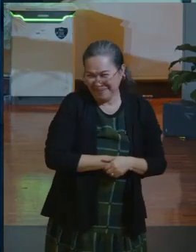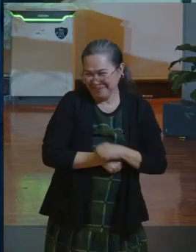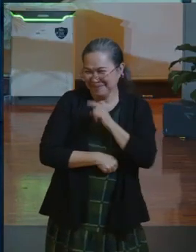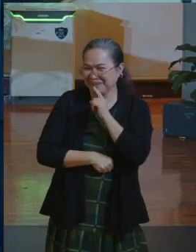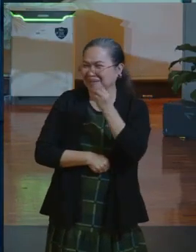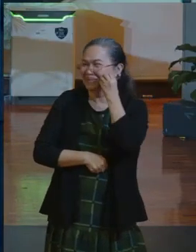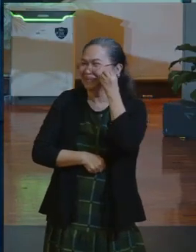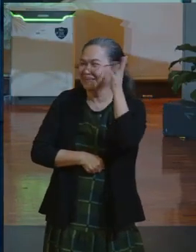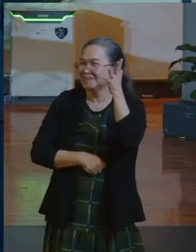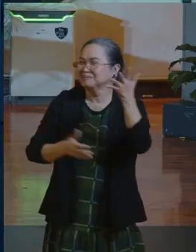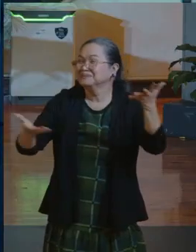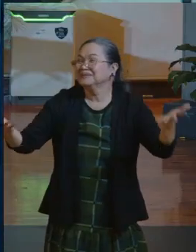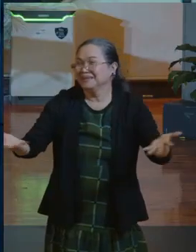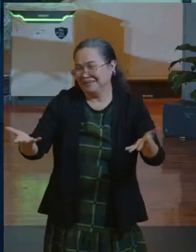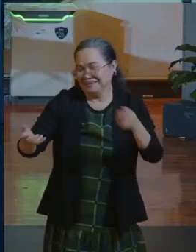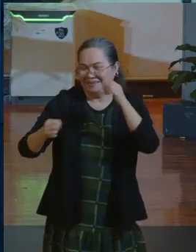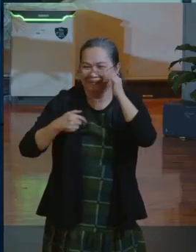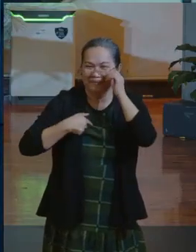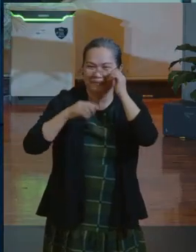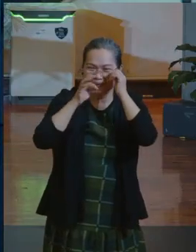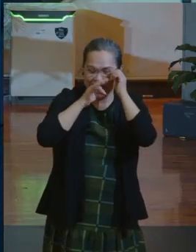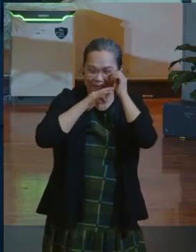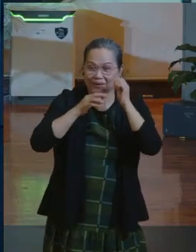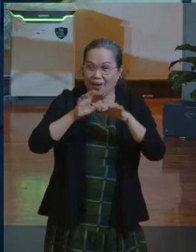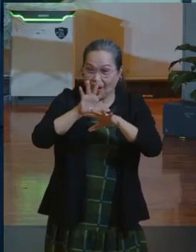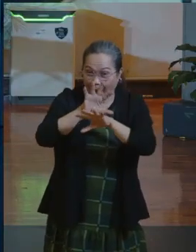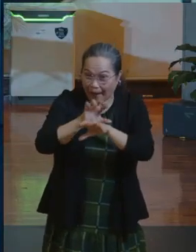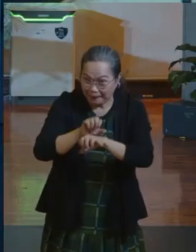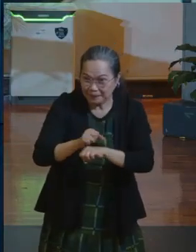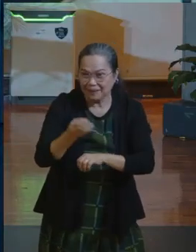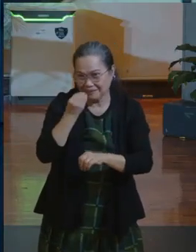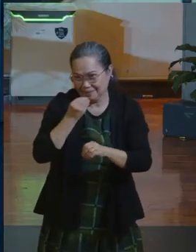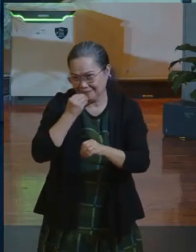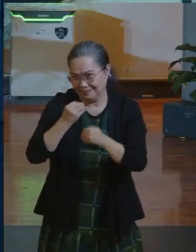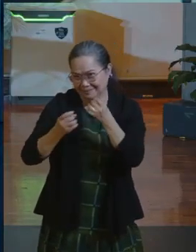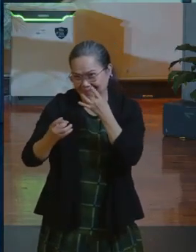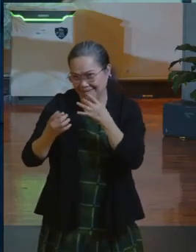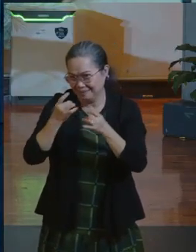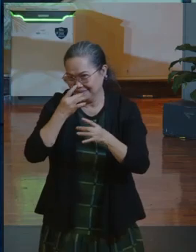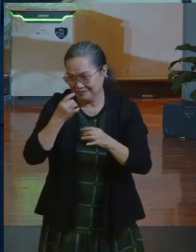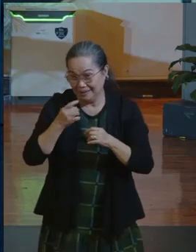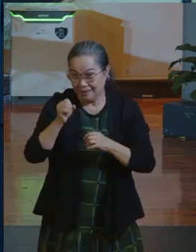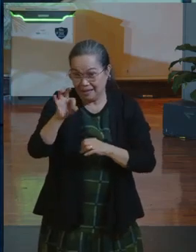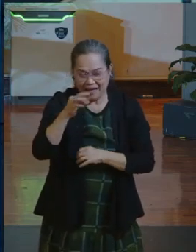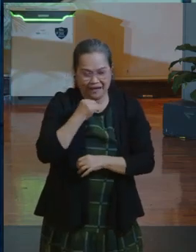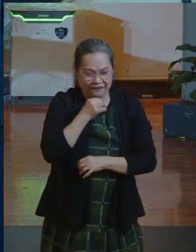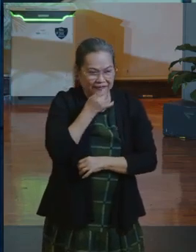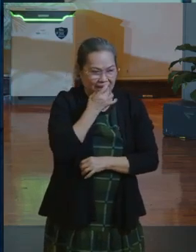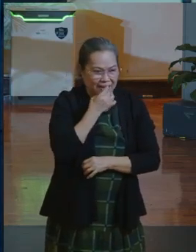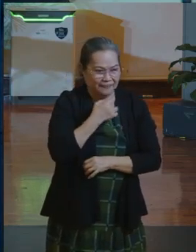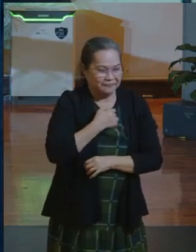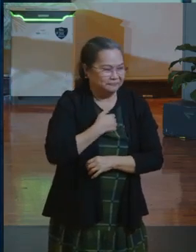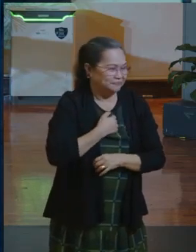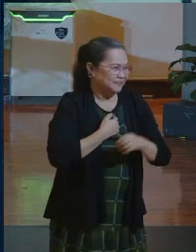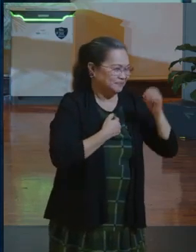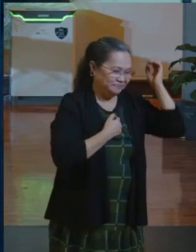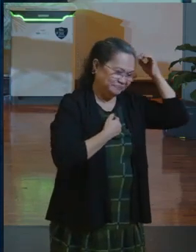Ganyan ang mga tita ng Manila. May dala palaging snack. Pagka hindi masarap yung snack, may back-up yung